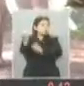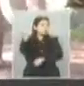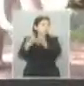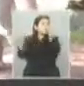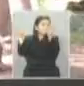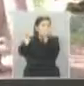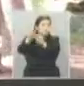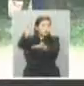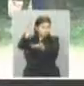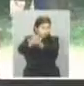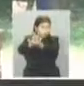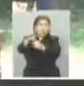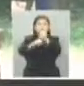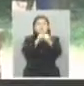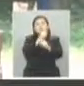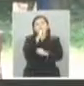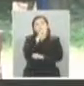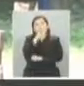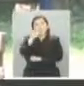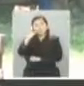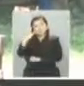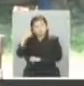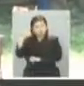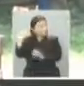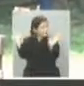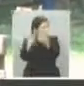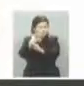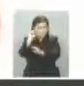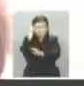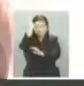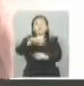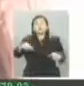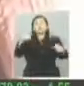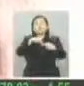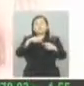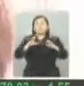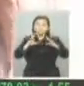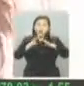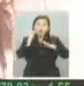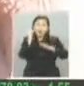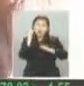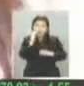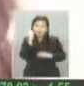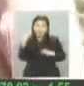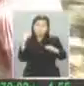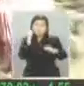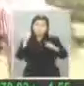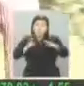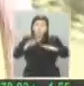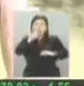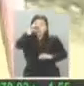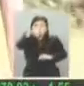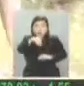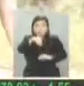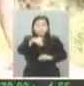ไม้เมื่อปี2532จึงเปลี่ยนภารกิจเป็นบ้านหลังสุดท้ายของช้างไทยปัจจุบันมีช้างอยู่ในความดูแล27เ